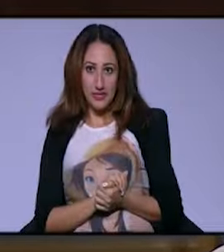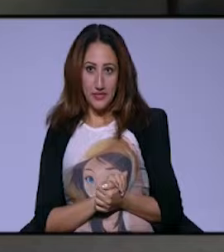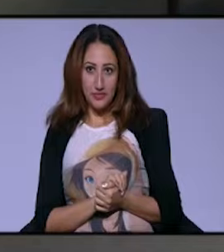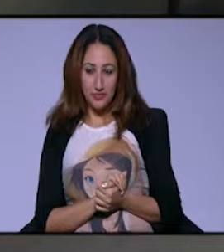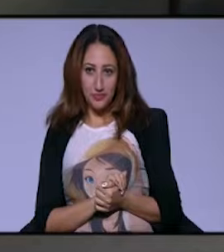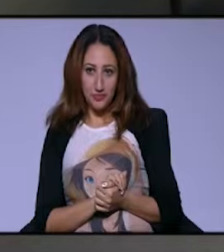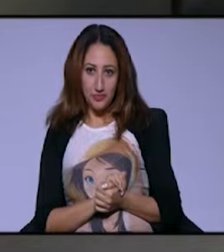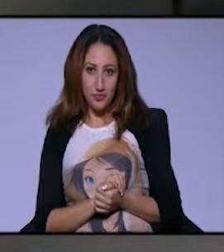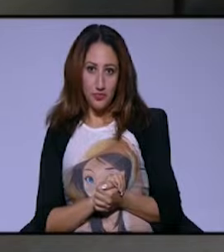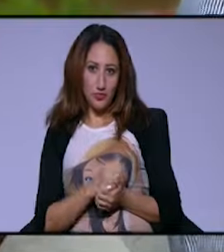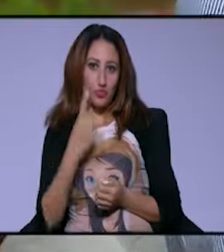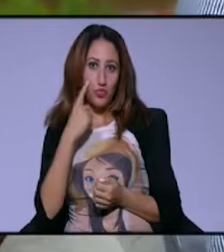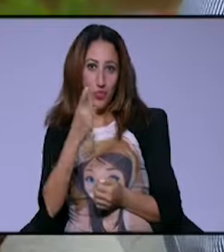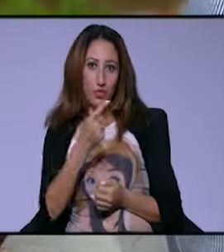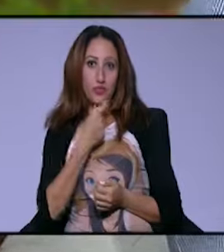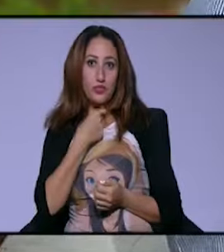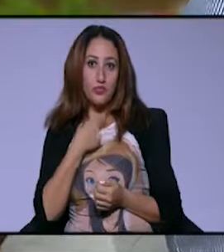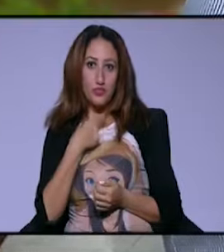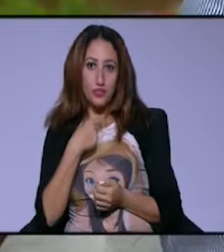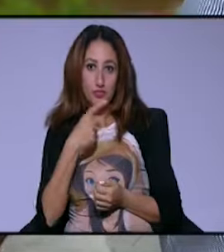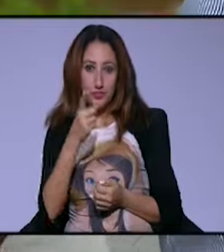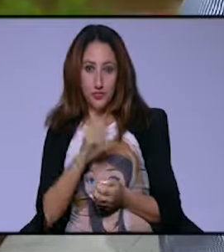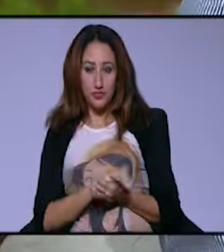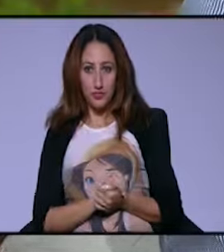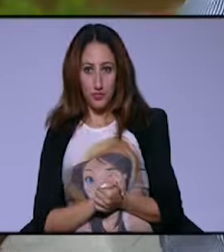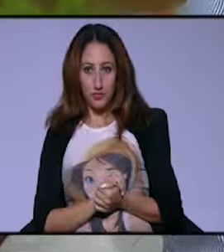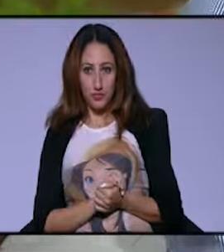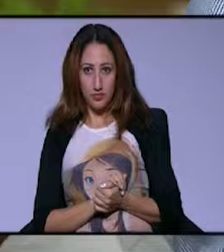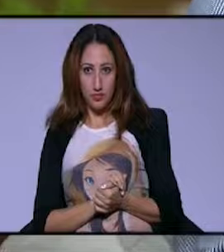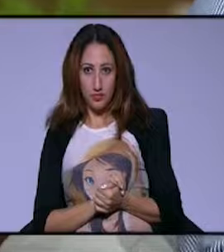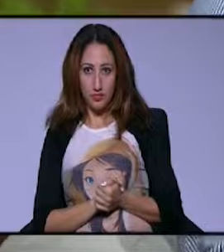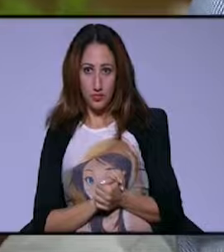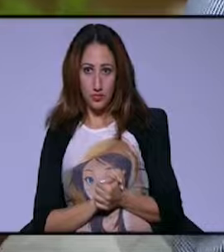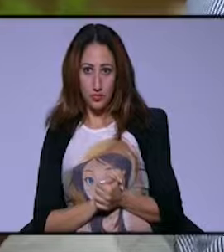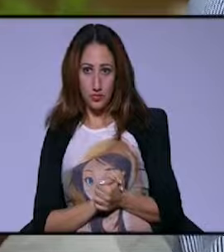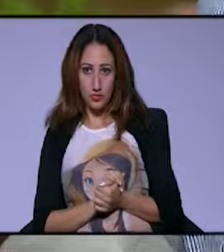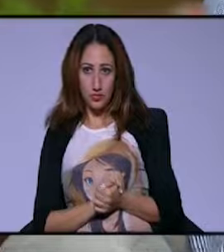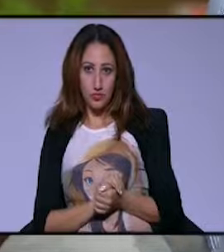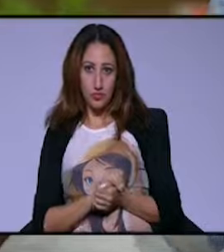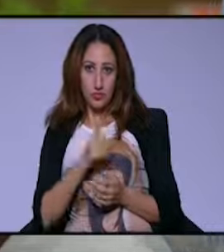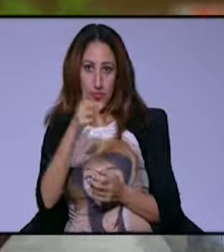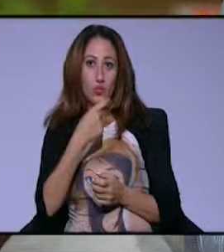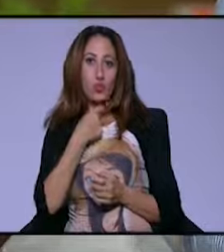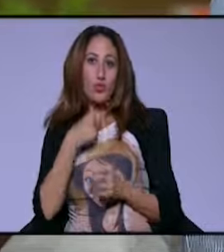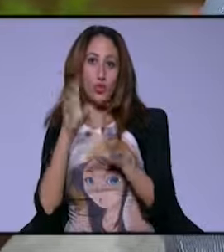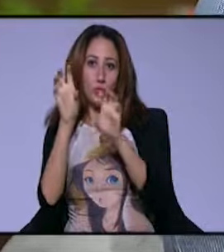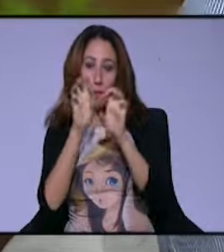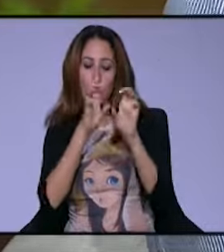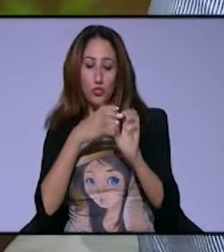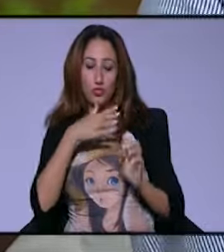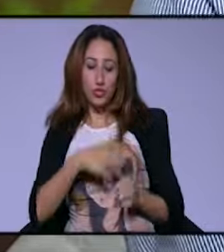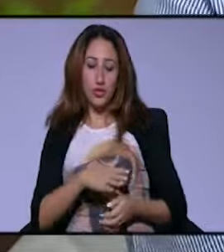القراءات بتاعته. طيب. بالأصوات. يا ريت. طيب. أنا هعمل سلسلة كده مشايخ الحرم مؤذين الحرم ومشايخ المصريين. طيب.